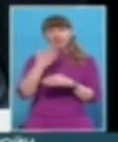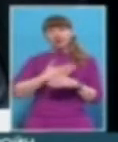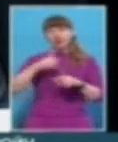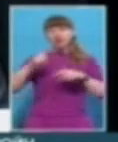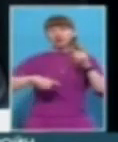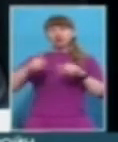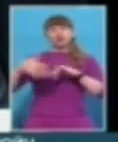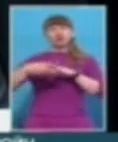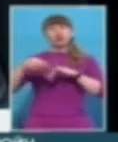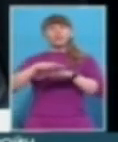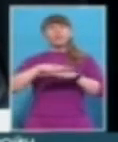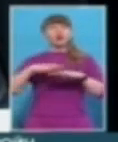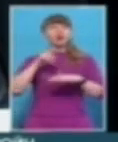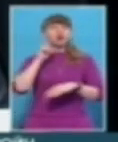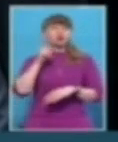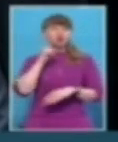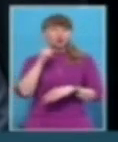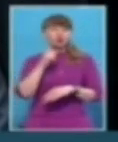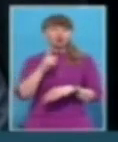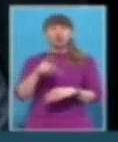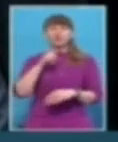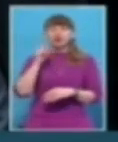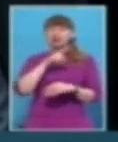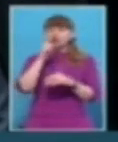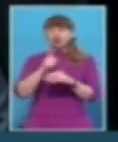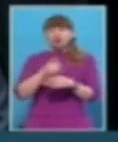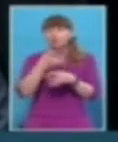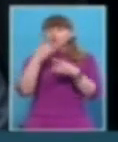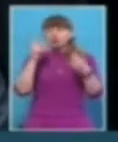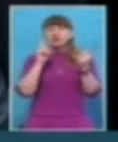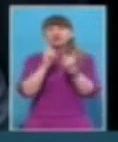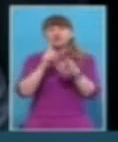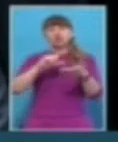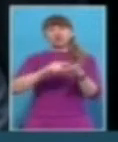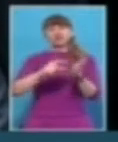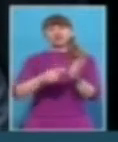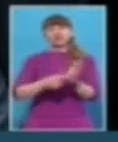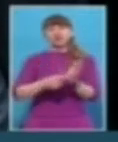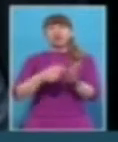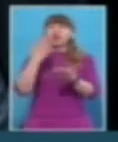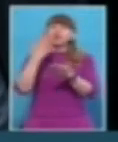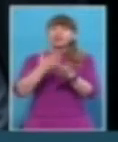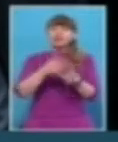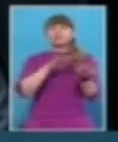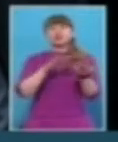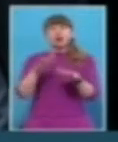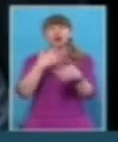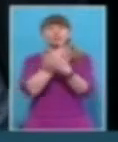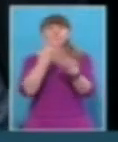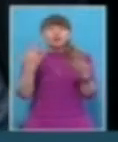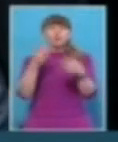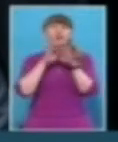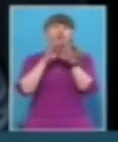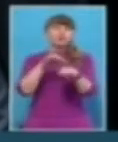Поэтому молодежь должна не просто вот так в зале с нами встречаться, потому что есть мероприятия, которые мы ежегодно